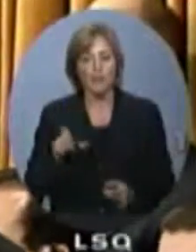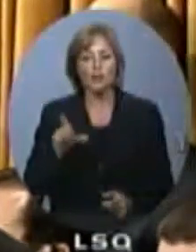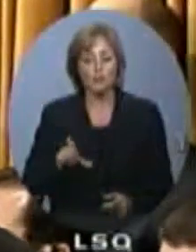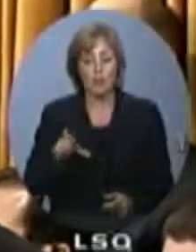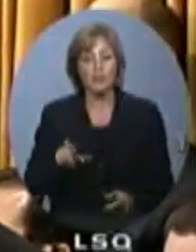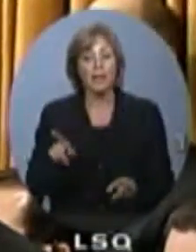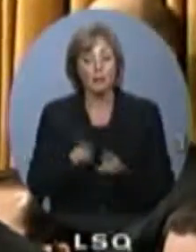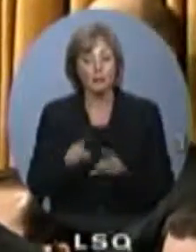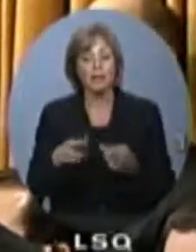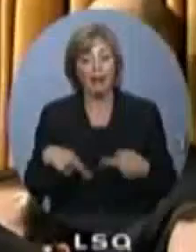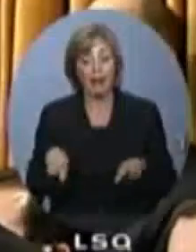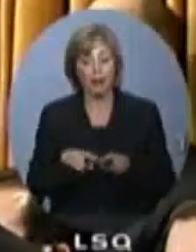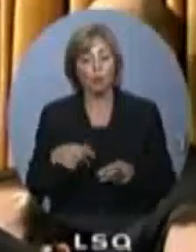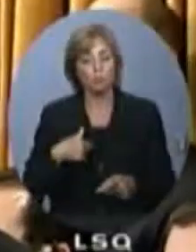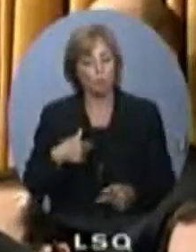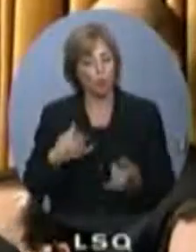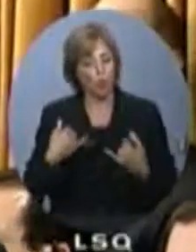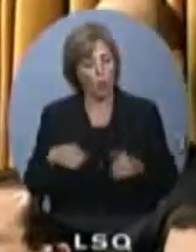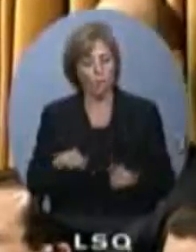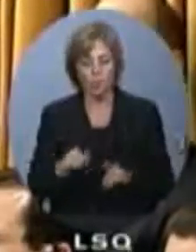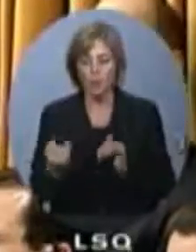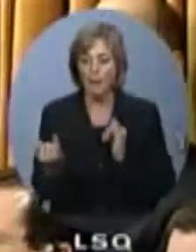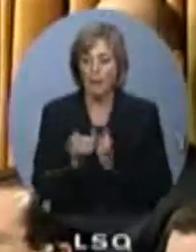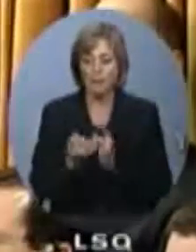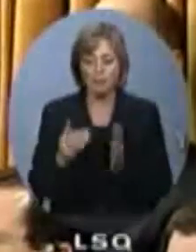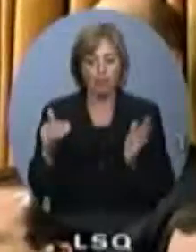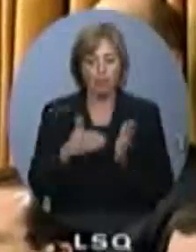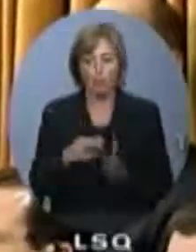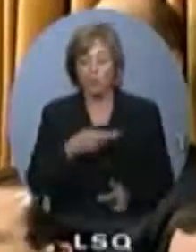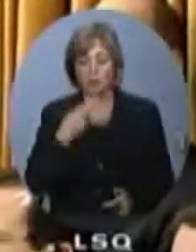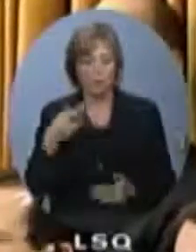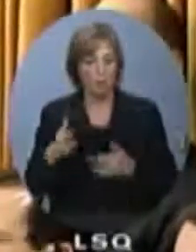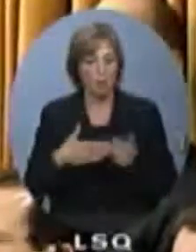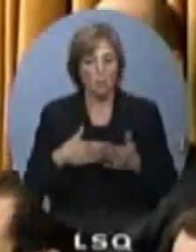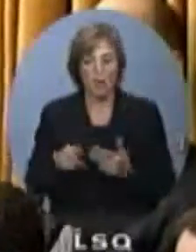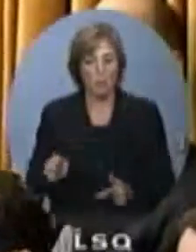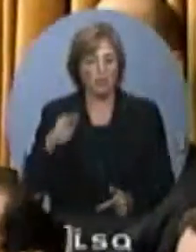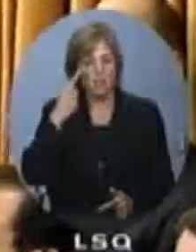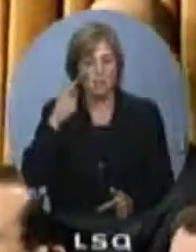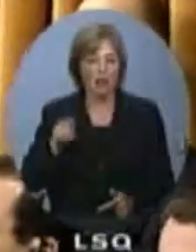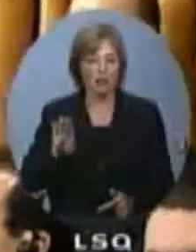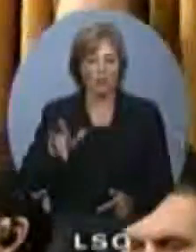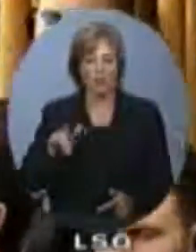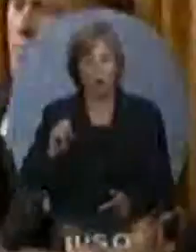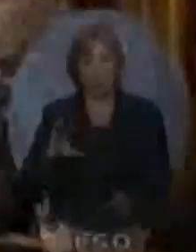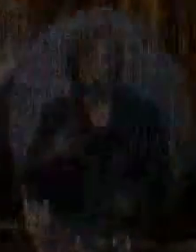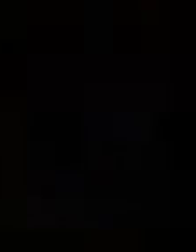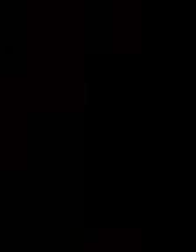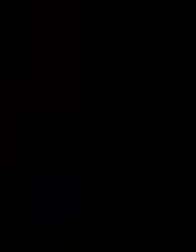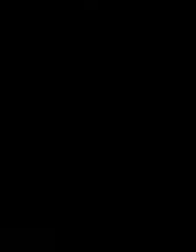nous allons continuer à lutter contre les criminels, peu importe ce qu'en pense le Bloc et ses amis du plateau. Bravo!